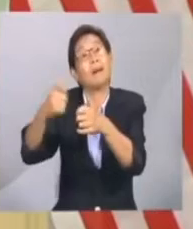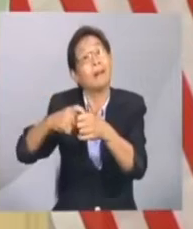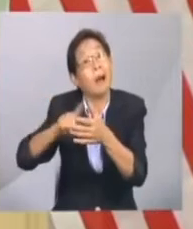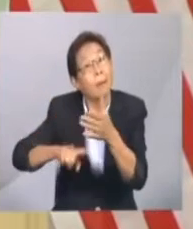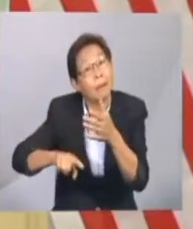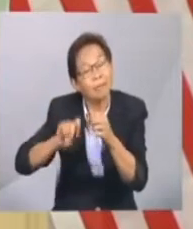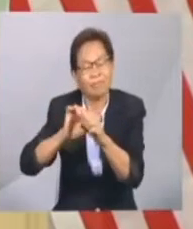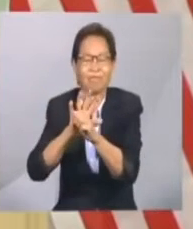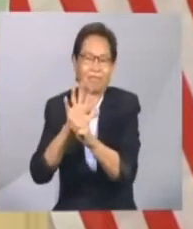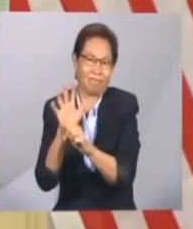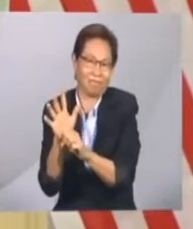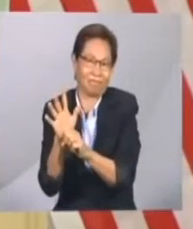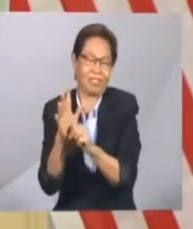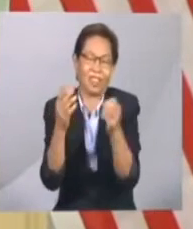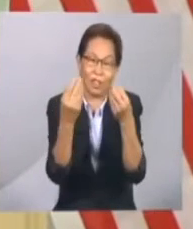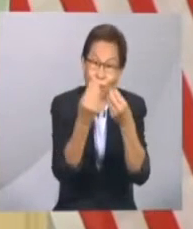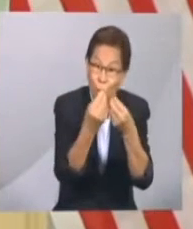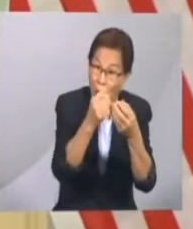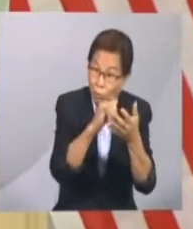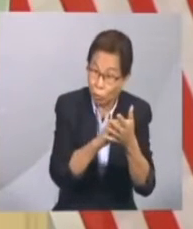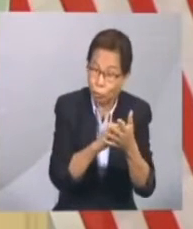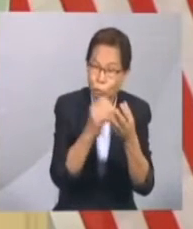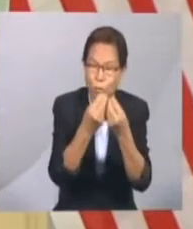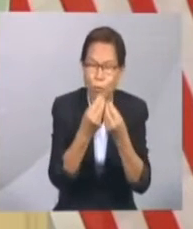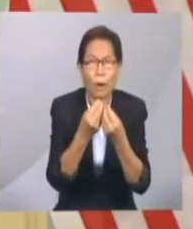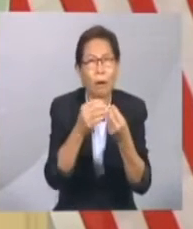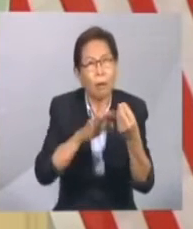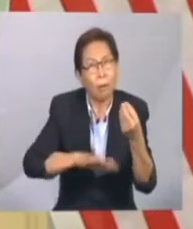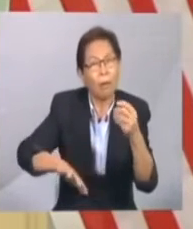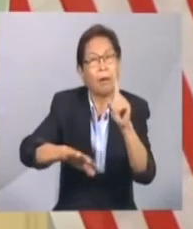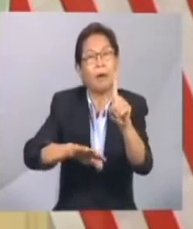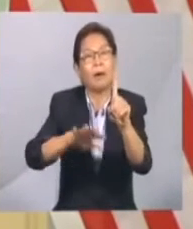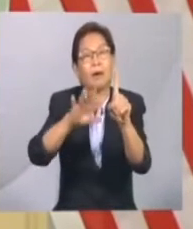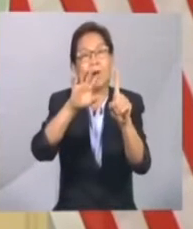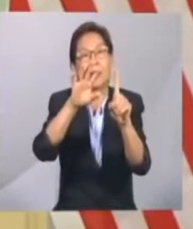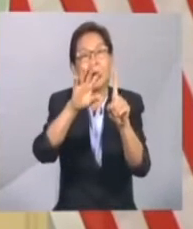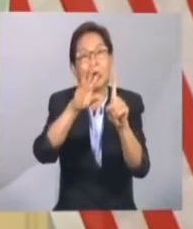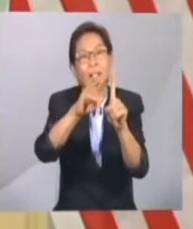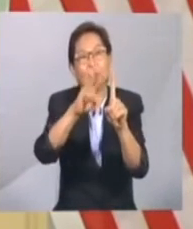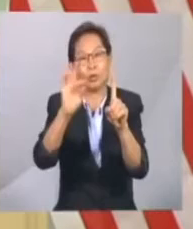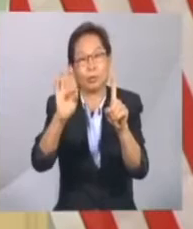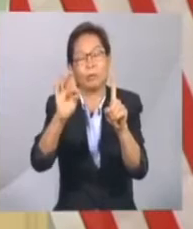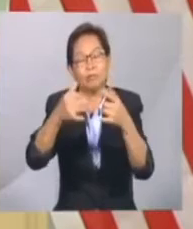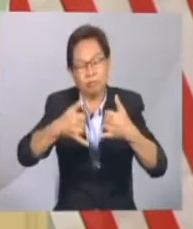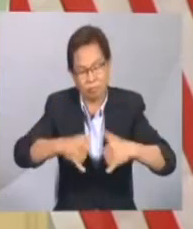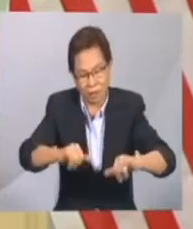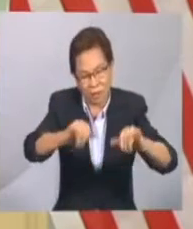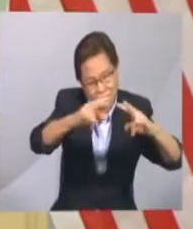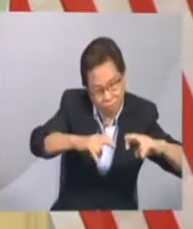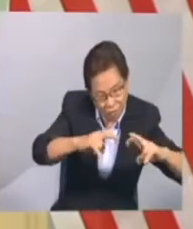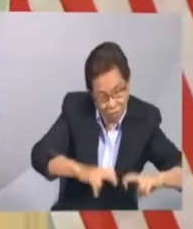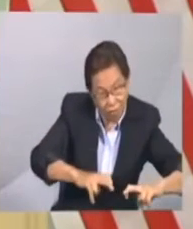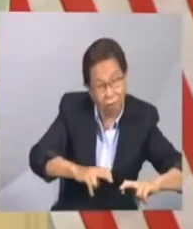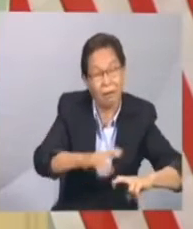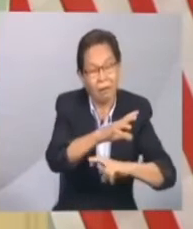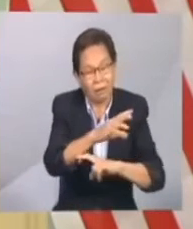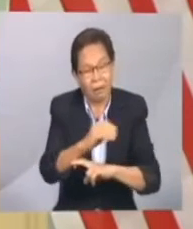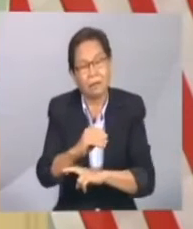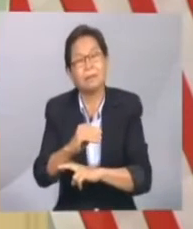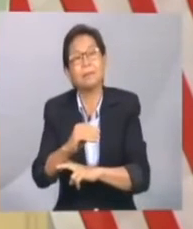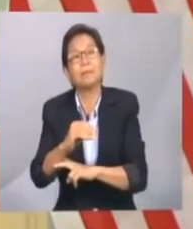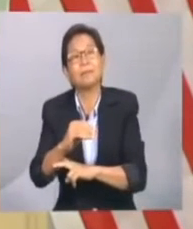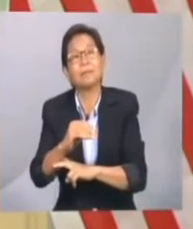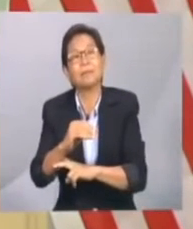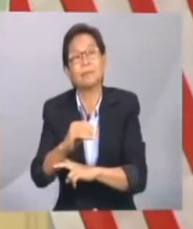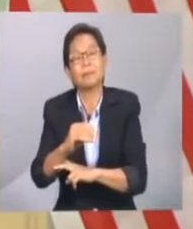Dari jumlah tersebut, sebanyak 169 masih di dalam siasatan,